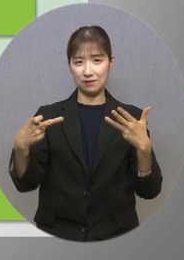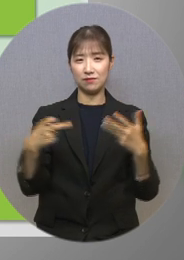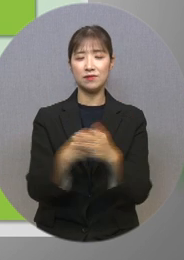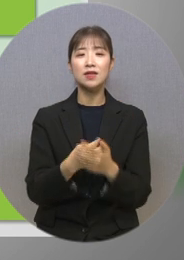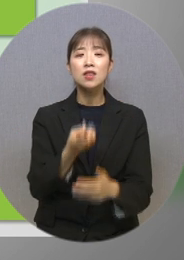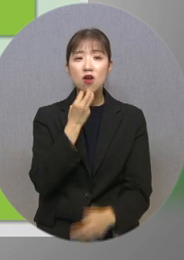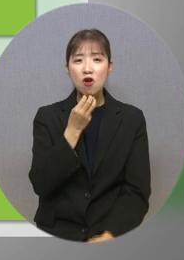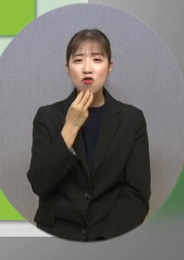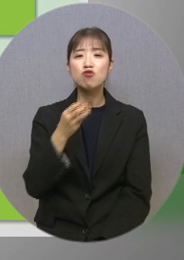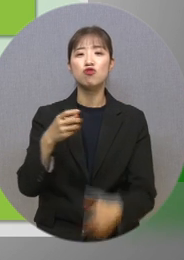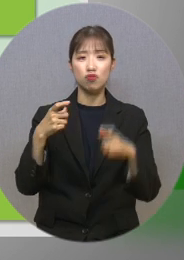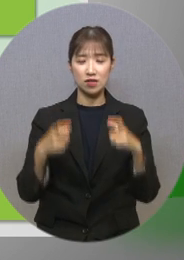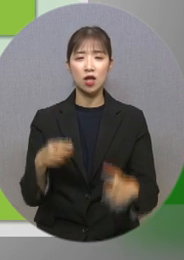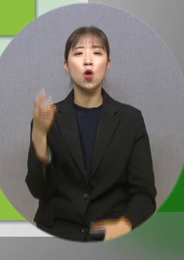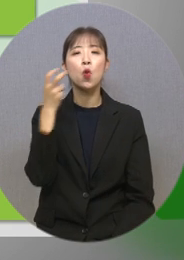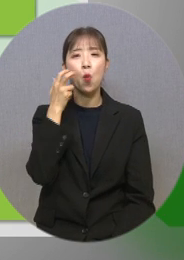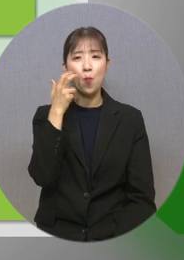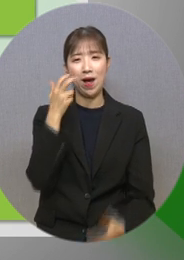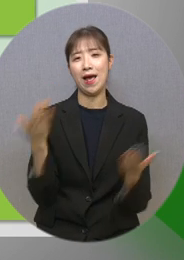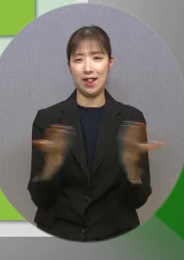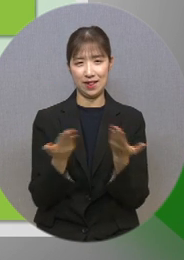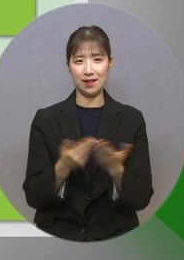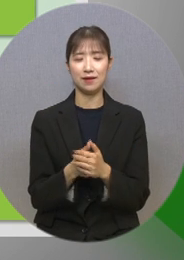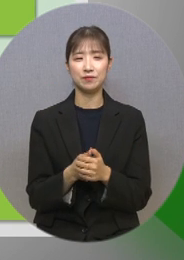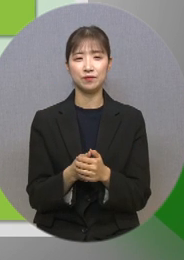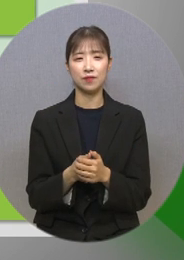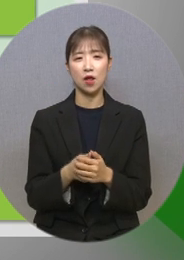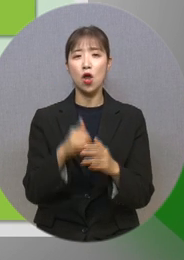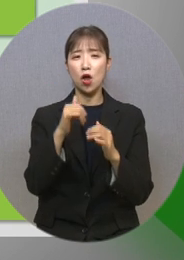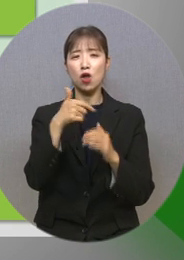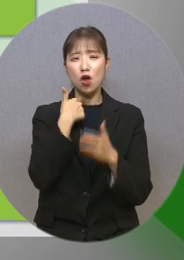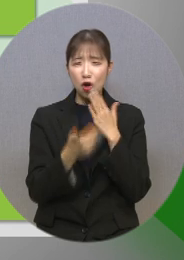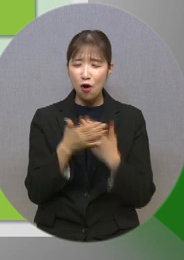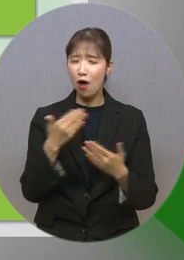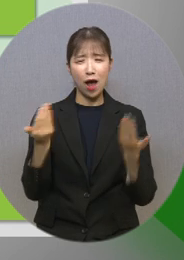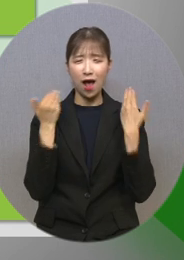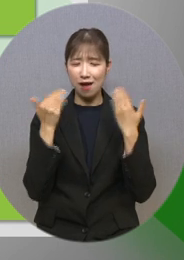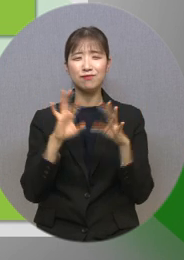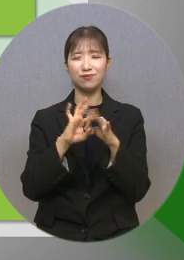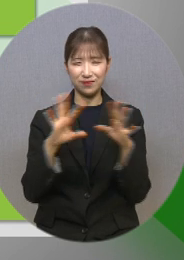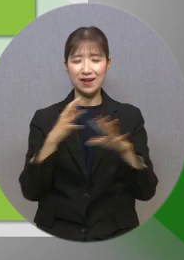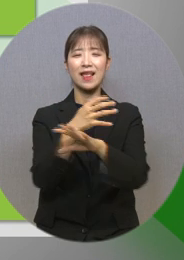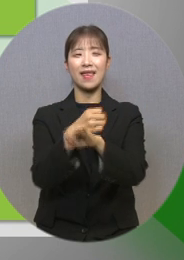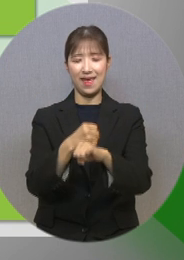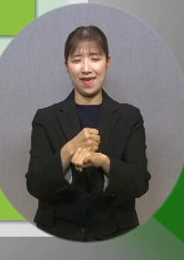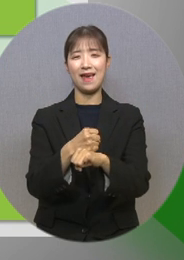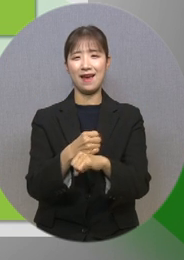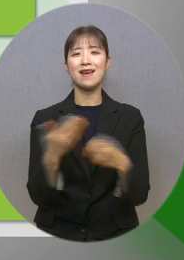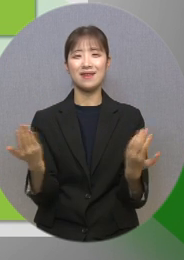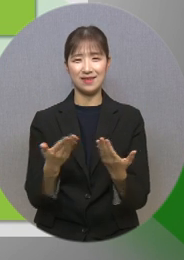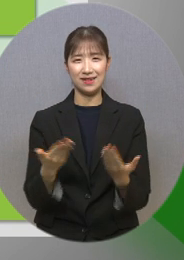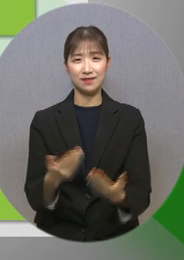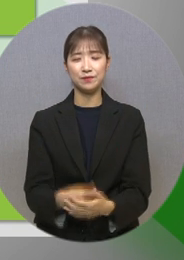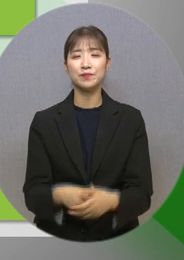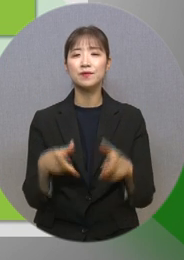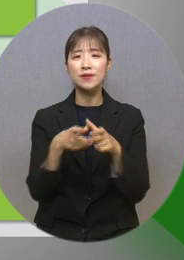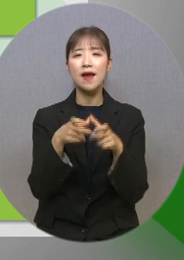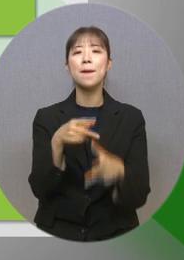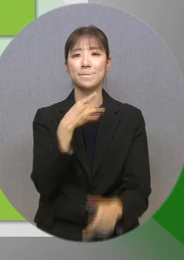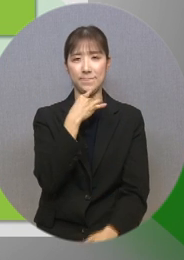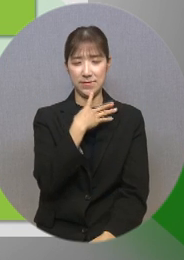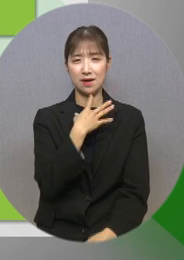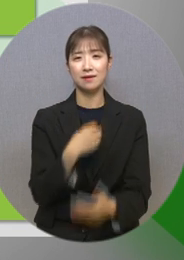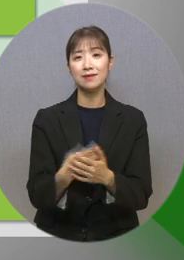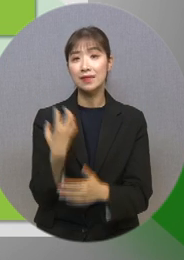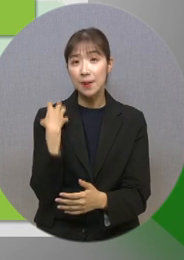근무지는 서울특별시 송파구입니다. 경력과 학력은 무관하며 계약직을 채용합니다. 장애인만